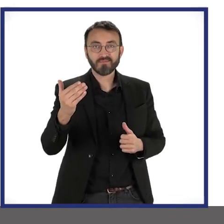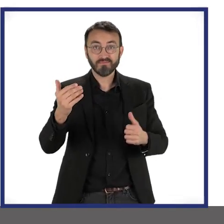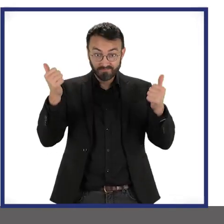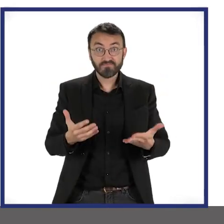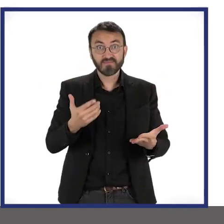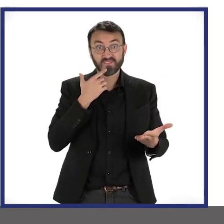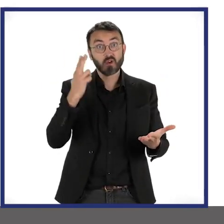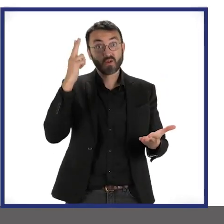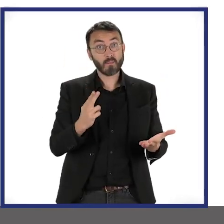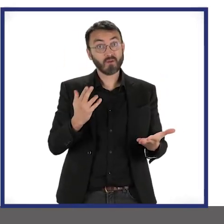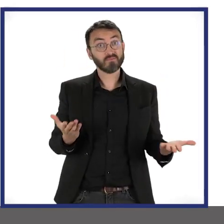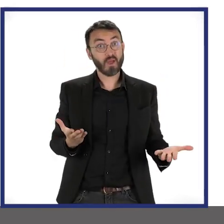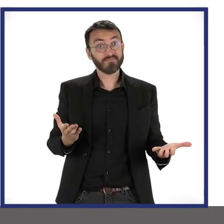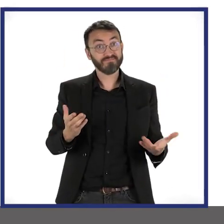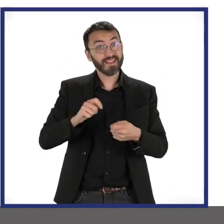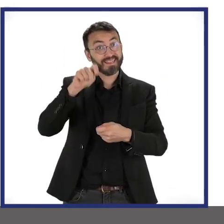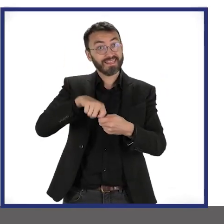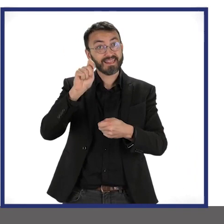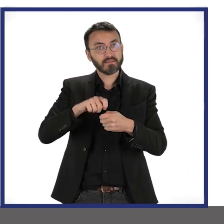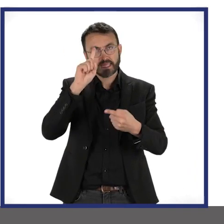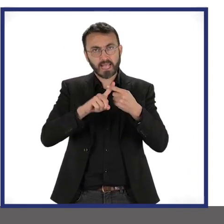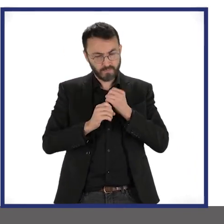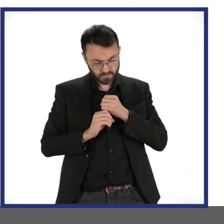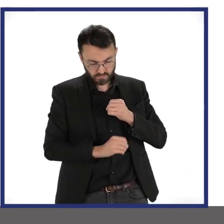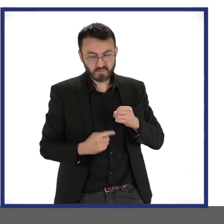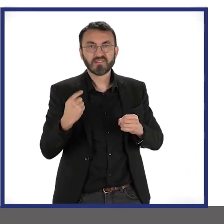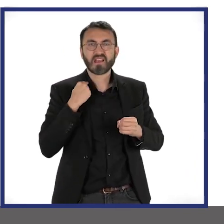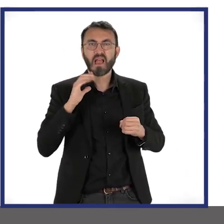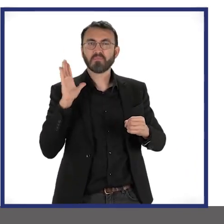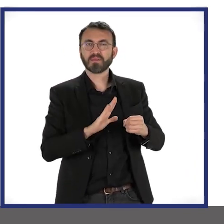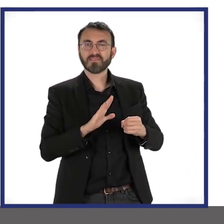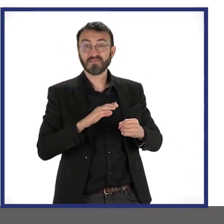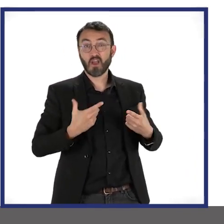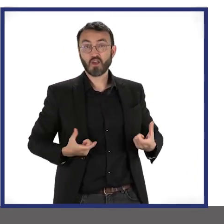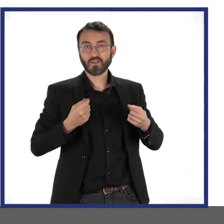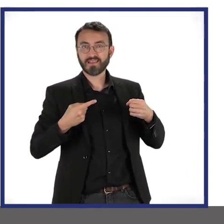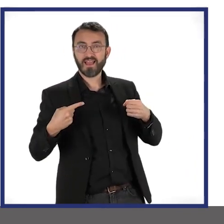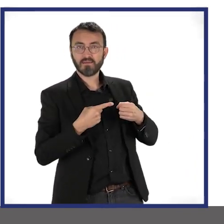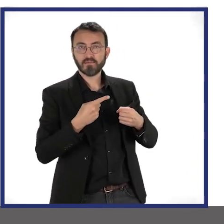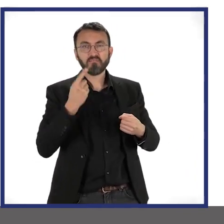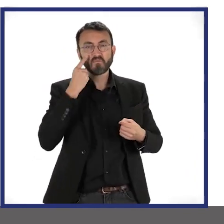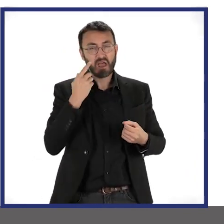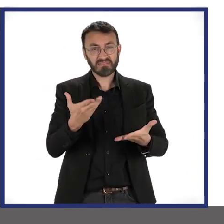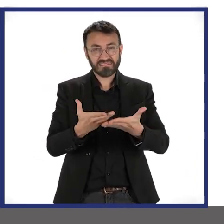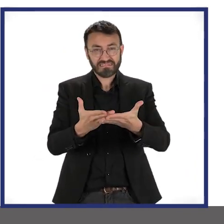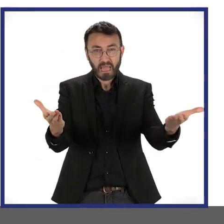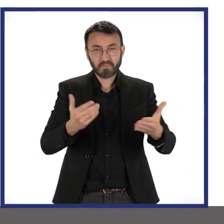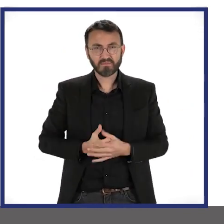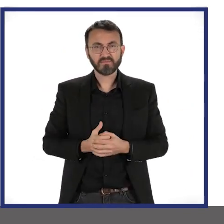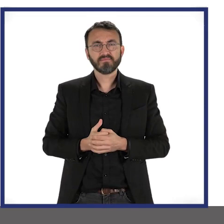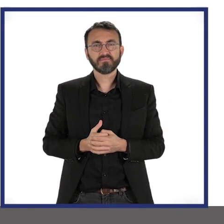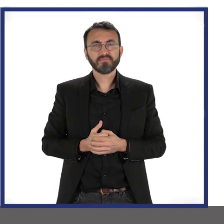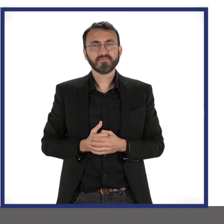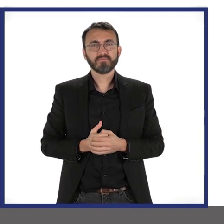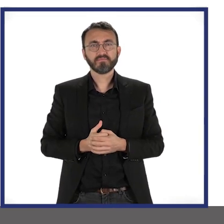Bonjour. Si vous êtes arrivé jusqu'ici, c'est que le moment est venu pour vous de faire le test de dépistage du cancer colorectal. Vous allez voir, c'est